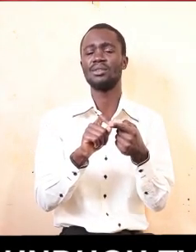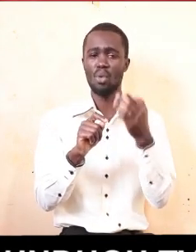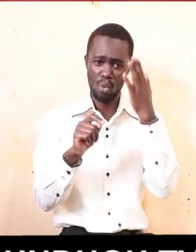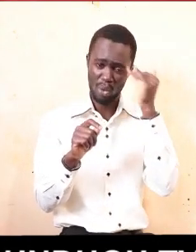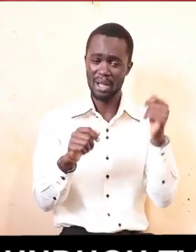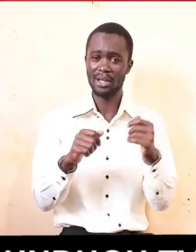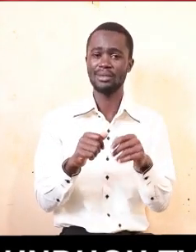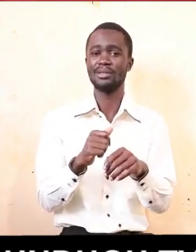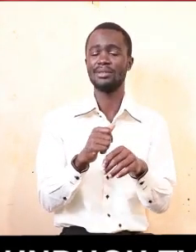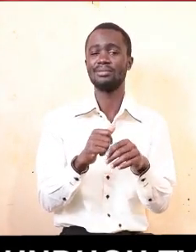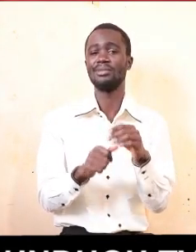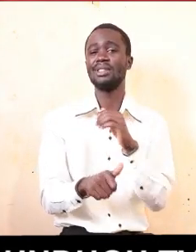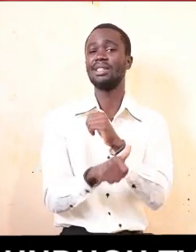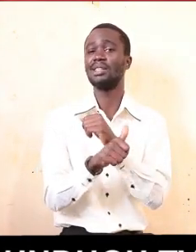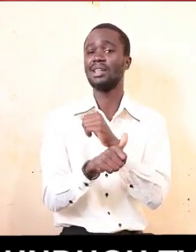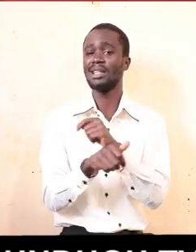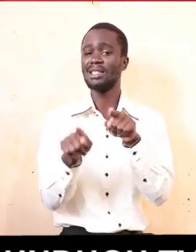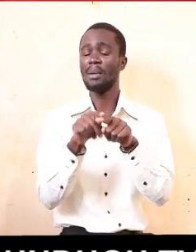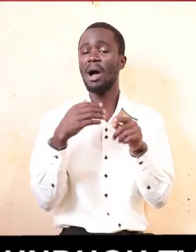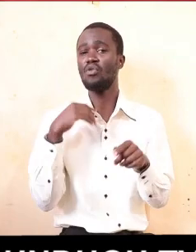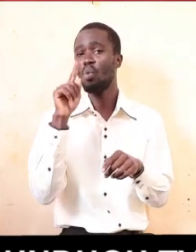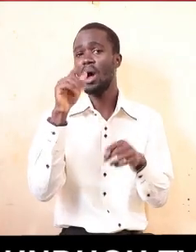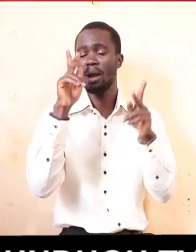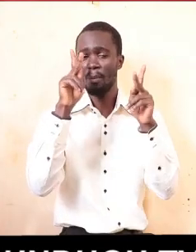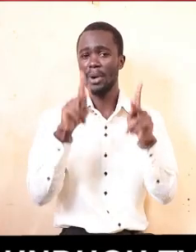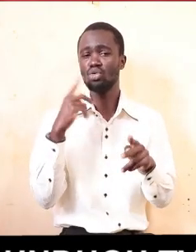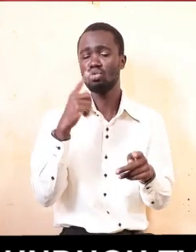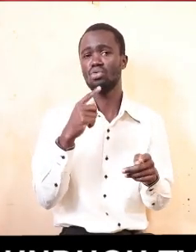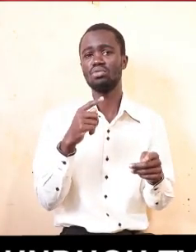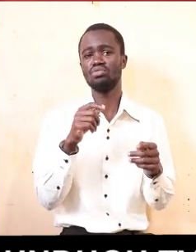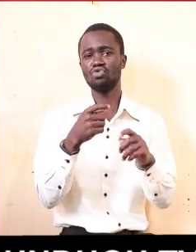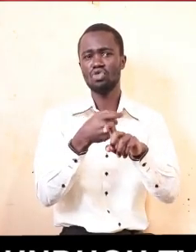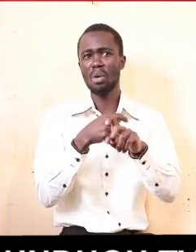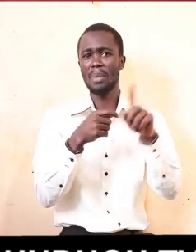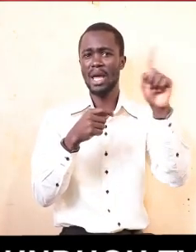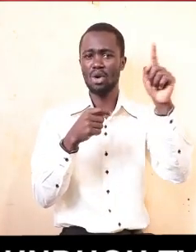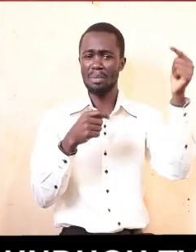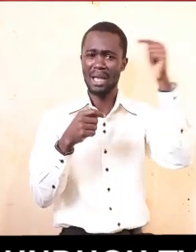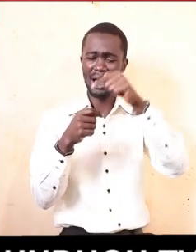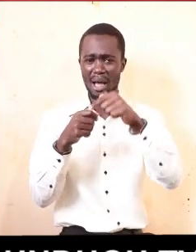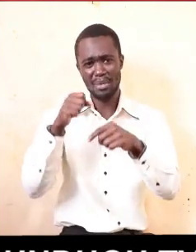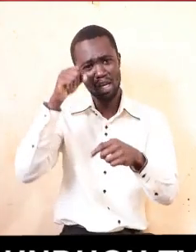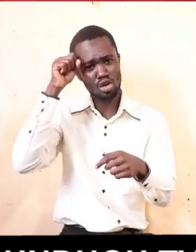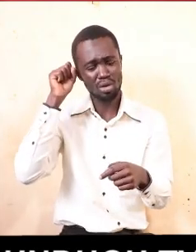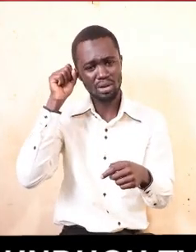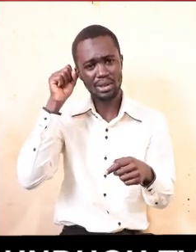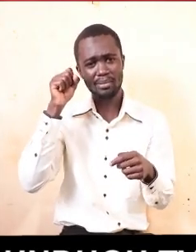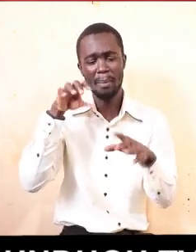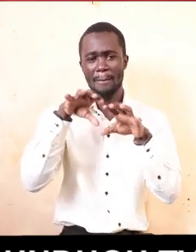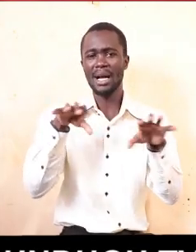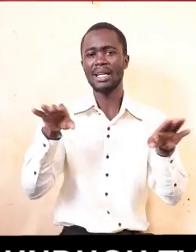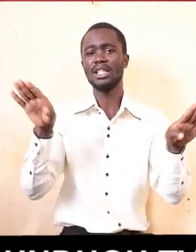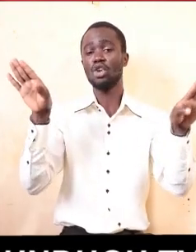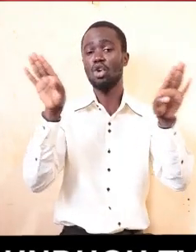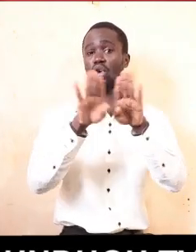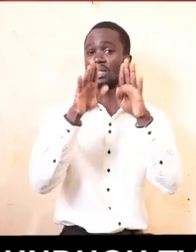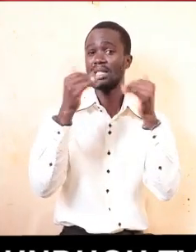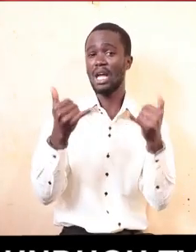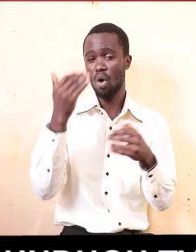Kama yule alitoroka huko Nairobi akapitia huko Kinyosi, saa hiyo hiyo market imefungwa kwa